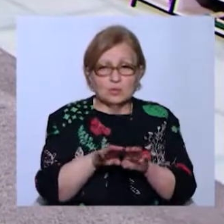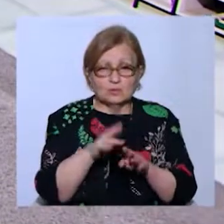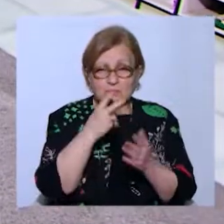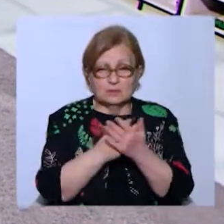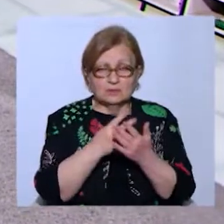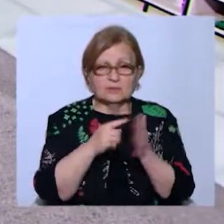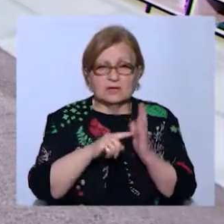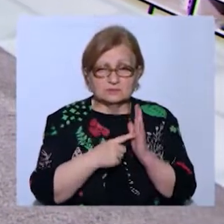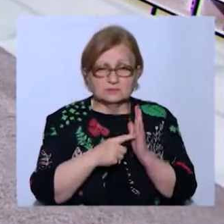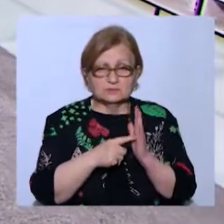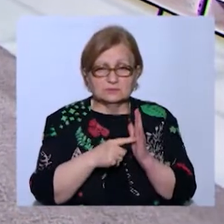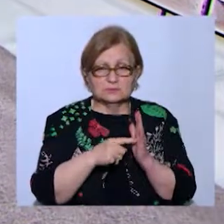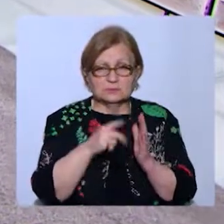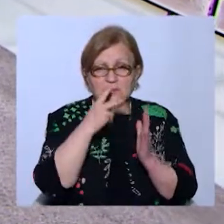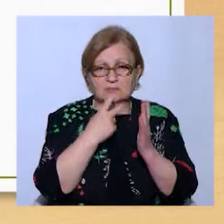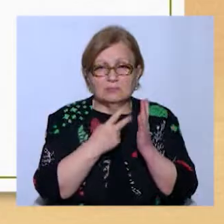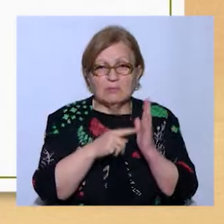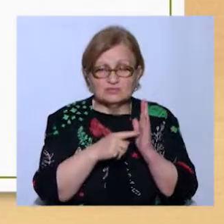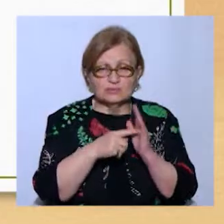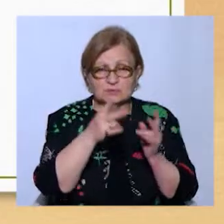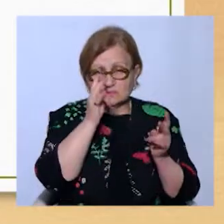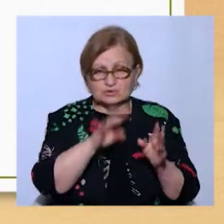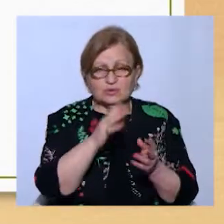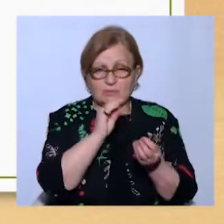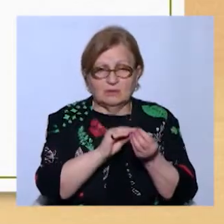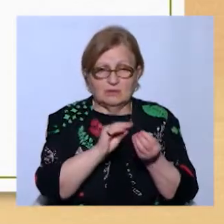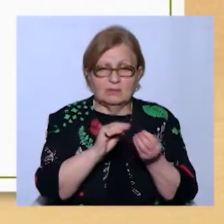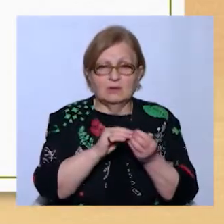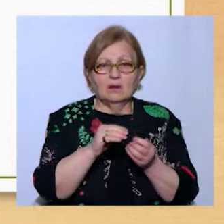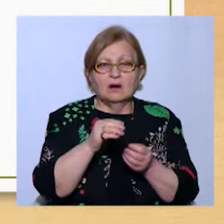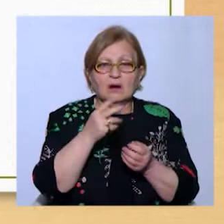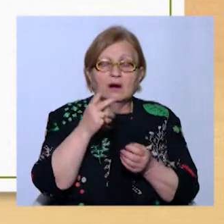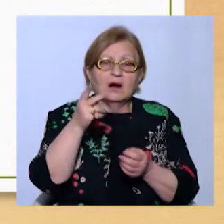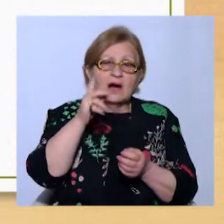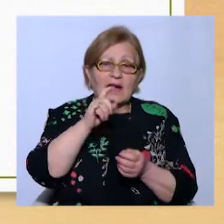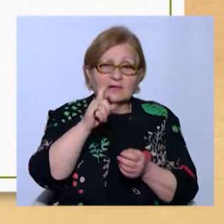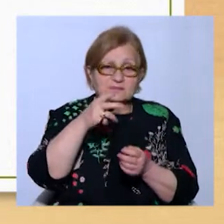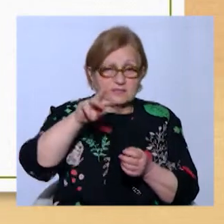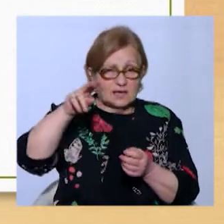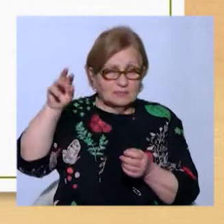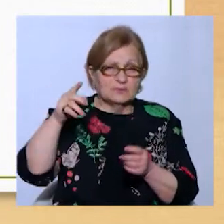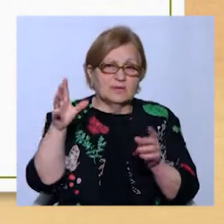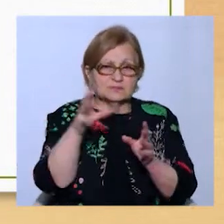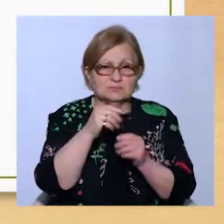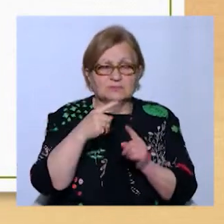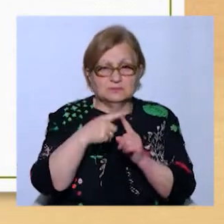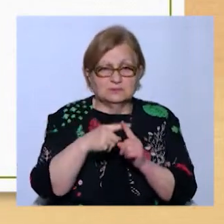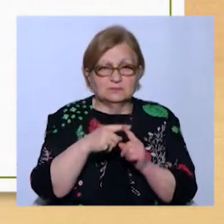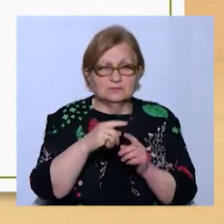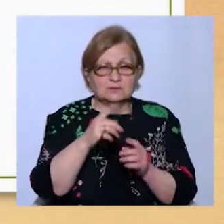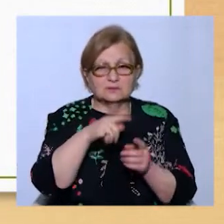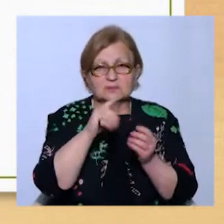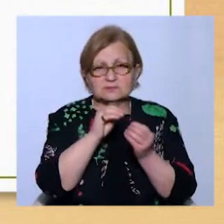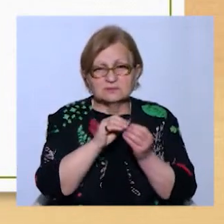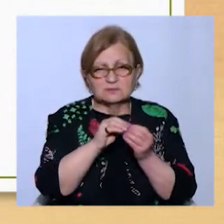ხარისხების გამრავლებისას მაჩვენებელი რჩება უცვლელი და ხარისხები ერთმანეთზე მრავლდება, შეფარდებისას კი მაჩვენებელი ისე